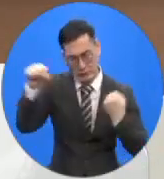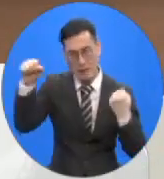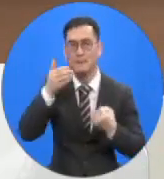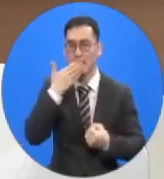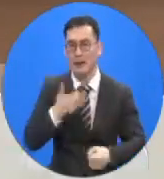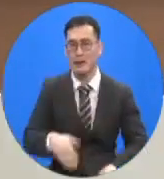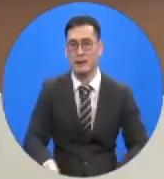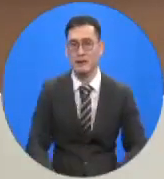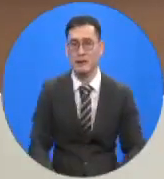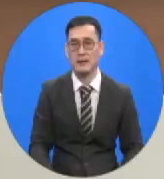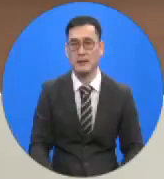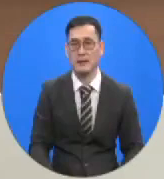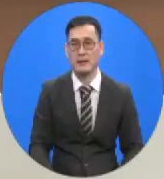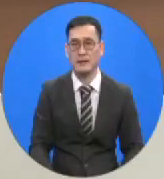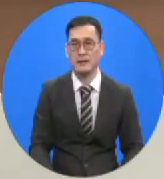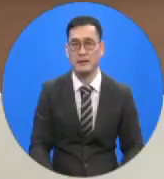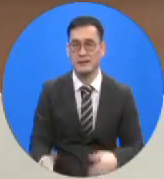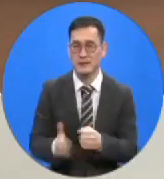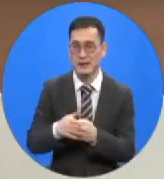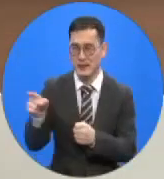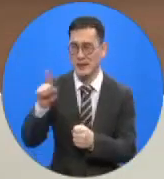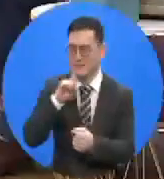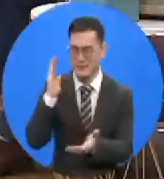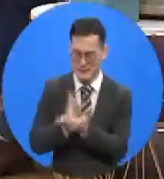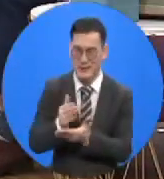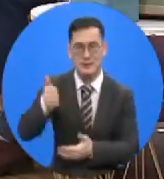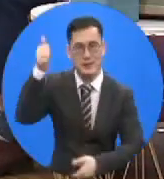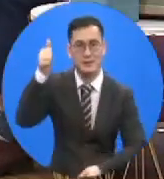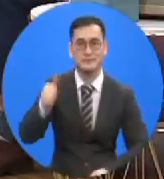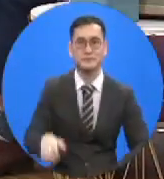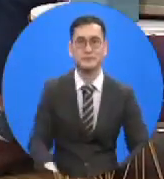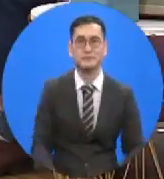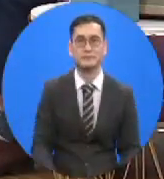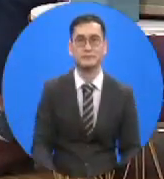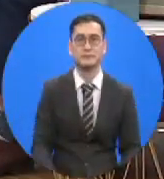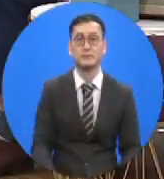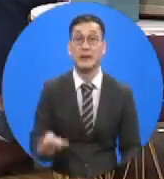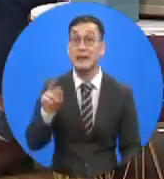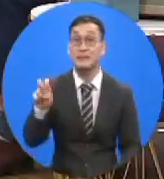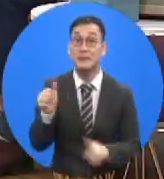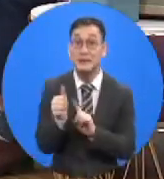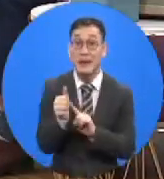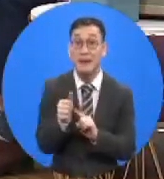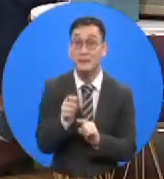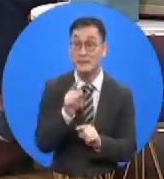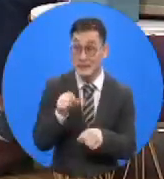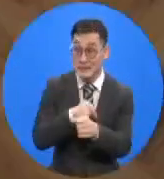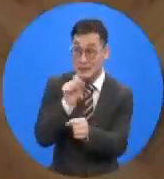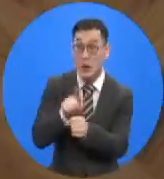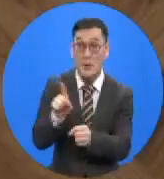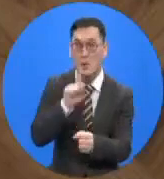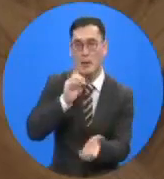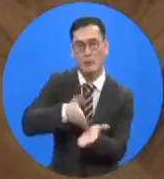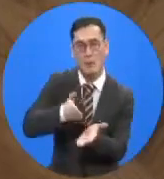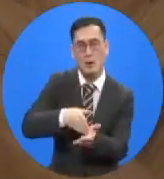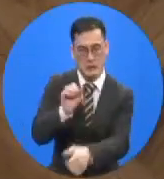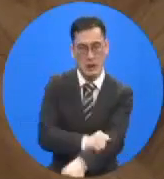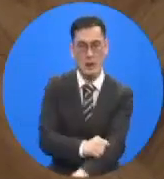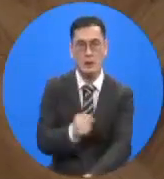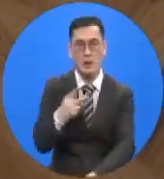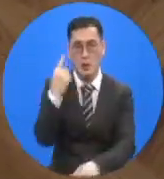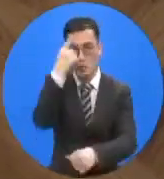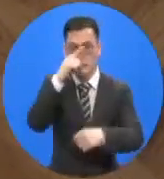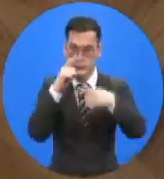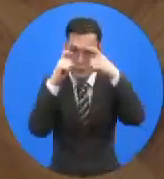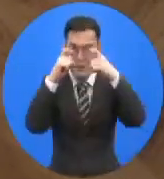걱정도 됩니다. 예. 윤종석 비서실장의 특징이 언변이 좋아요. 그다음에 그 그러니까 이 표정에